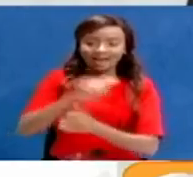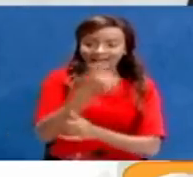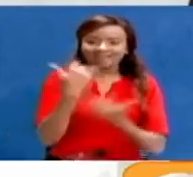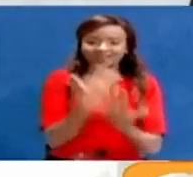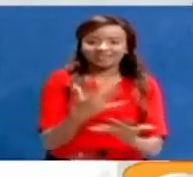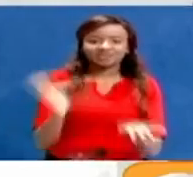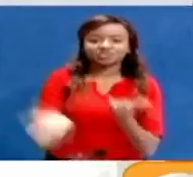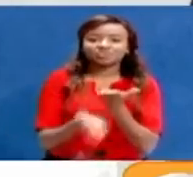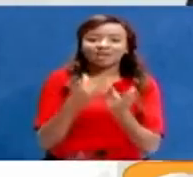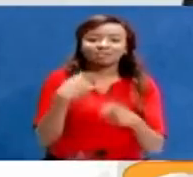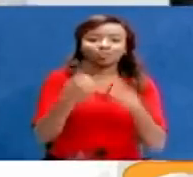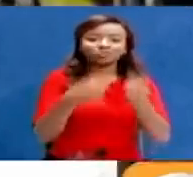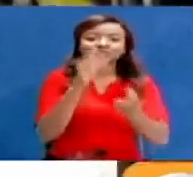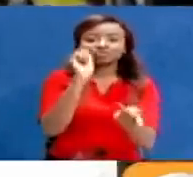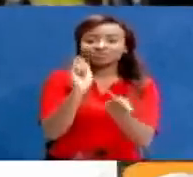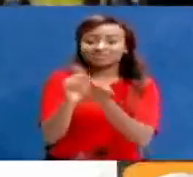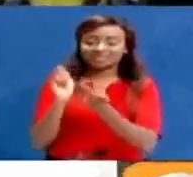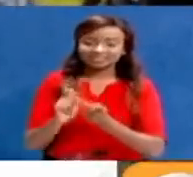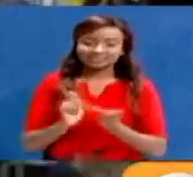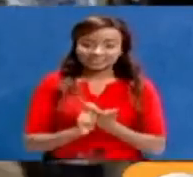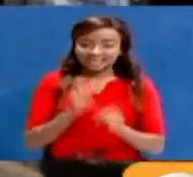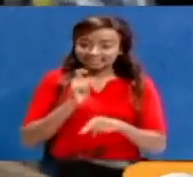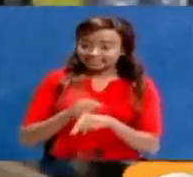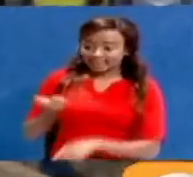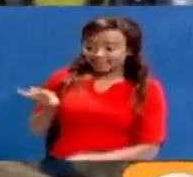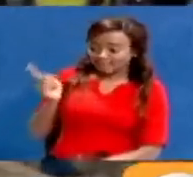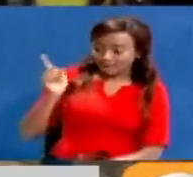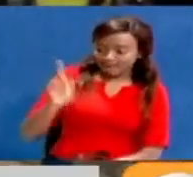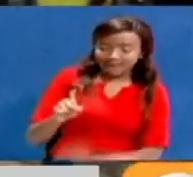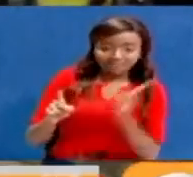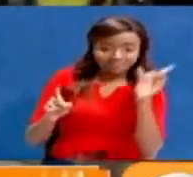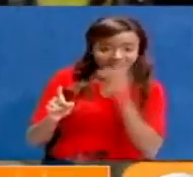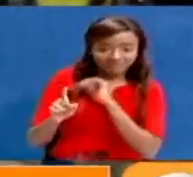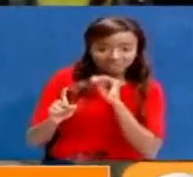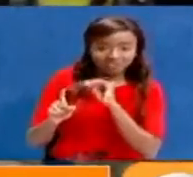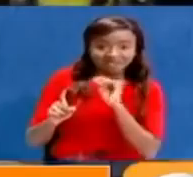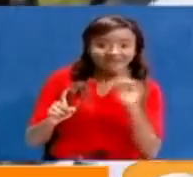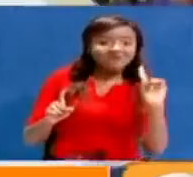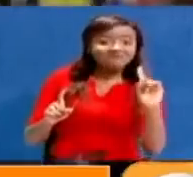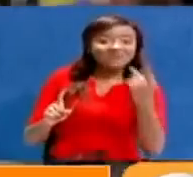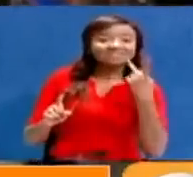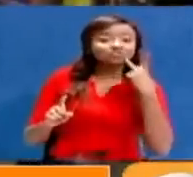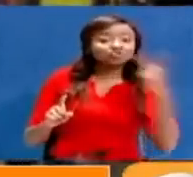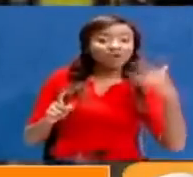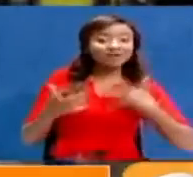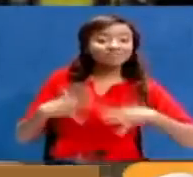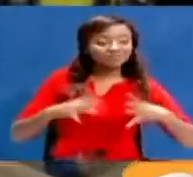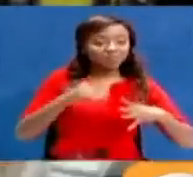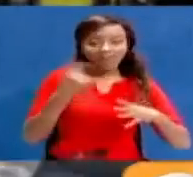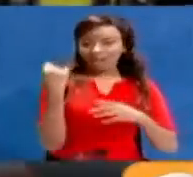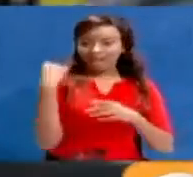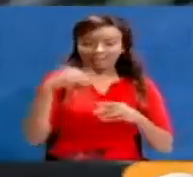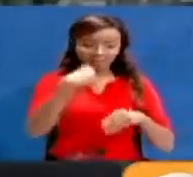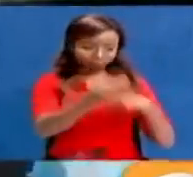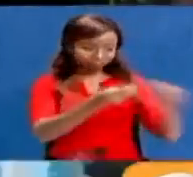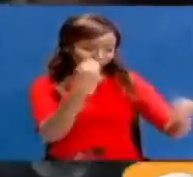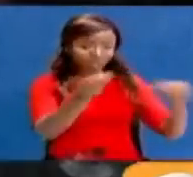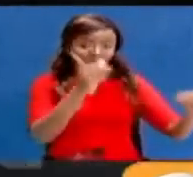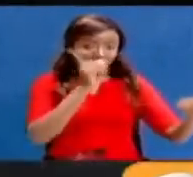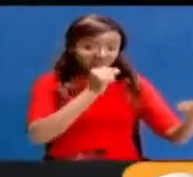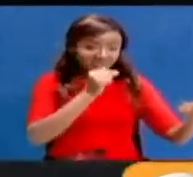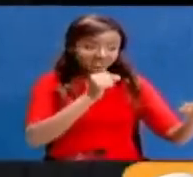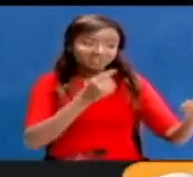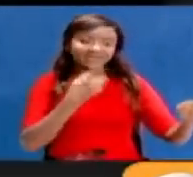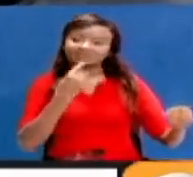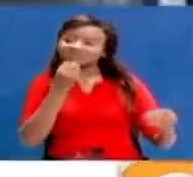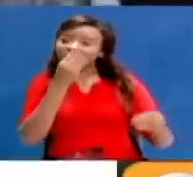na maafisa wa wizara ya afya. Wakati tumefika, watu, the first 200 people wamepewa numbers, then we are told